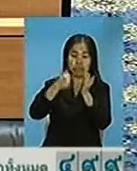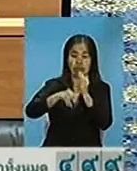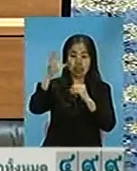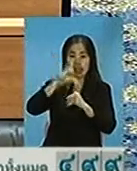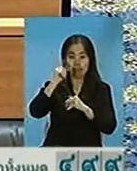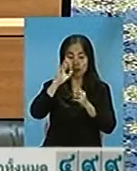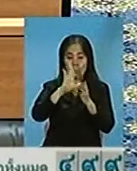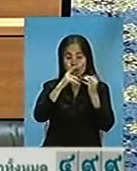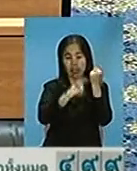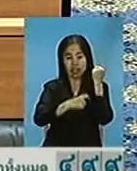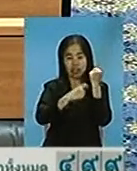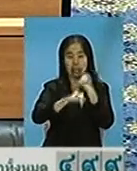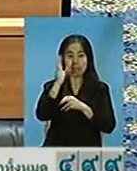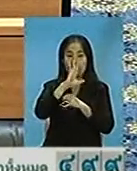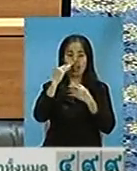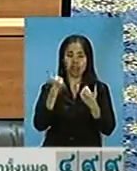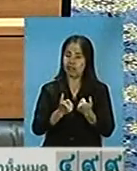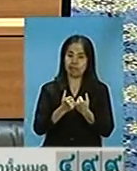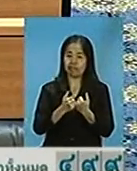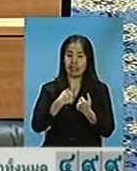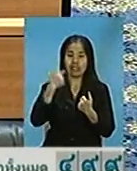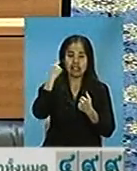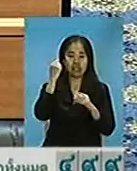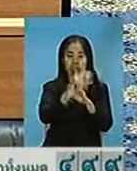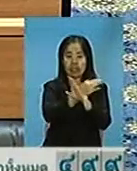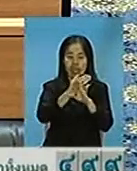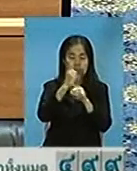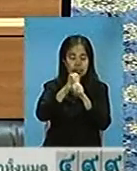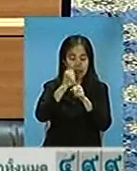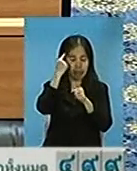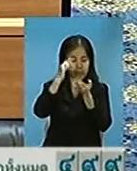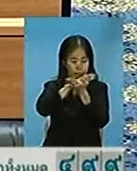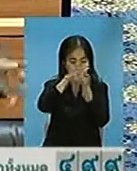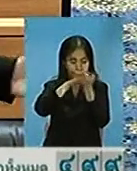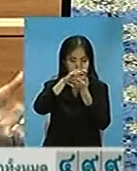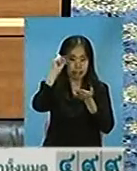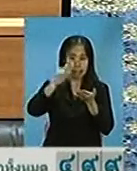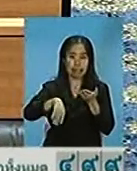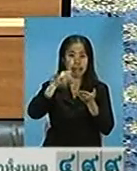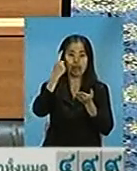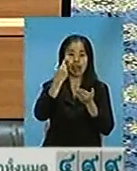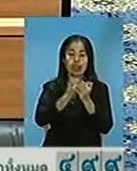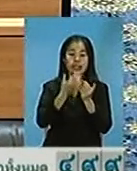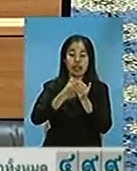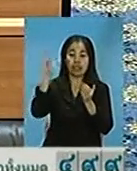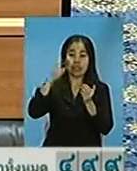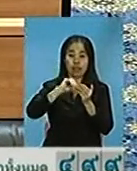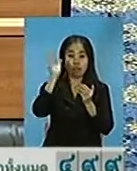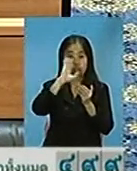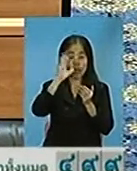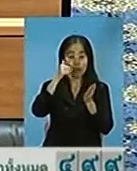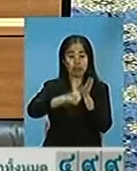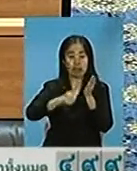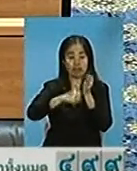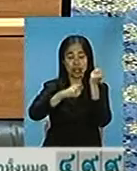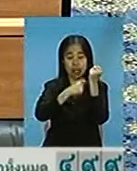นี้ความเชื่อที่มีมาทั้งหมดของผมต้องล้างสมองใหม่เพราะท่านบอกว่าเงินเซตไม่ได้เก็บจากเกษตรกรท่านประธาน